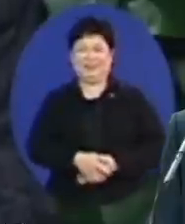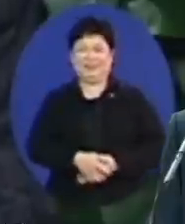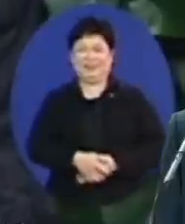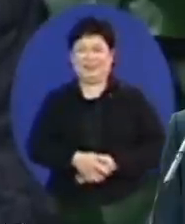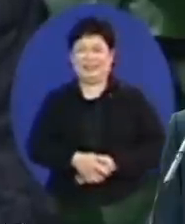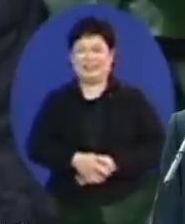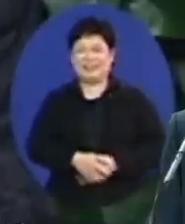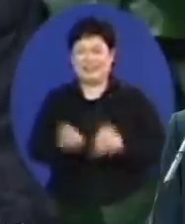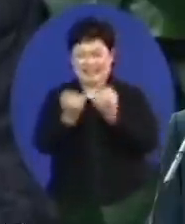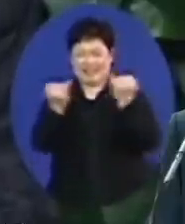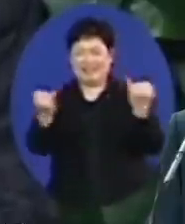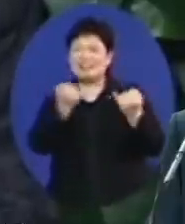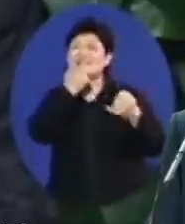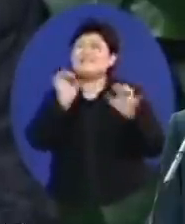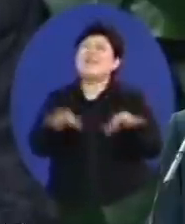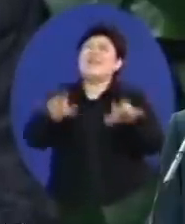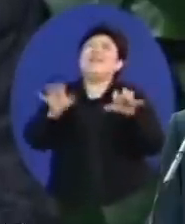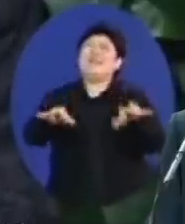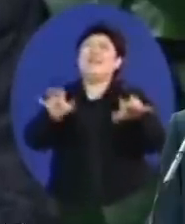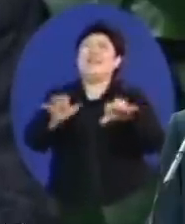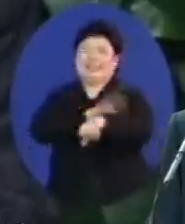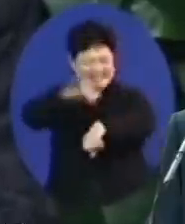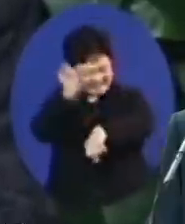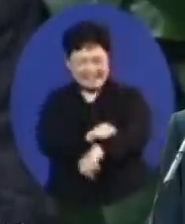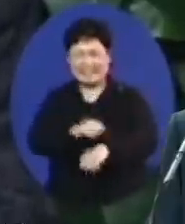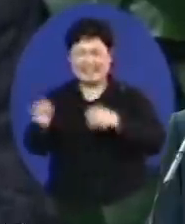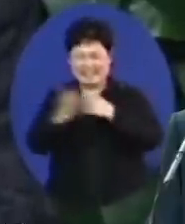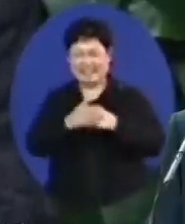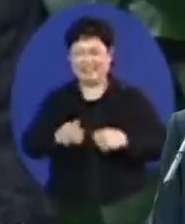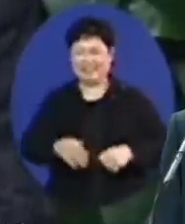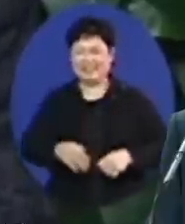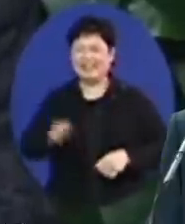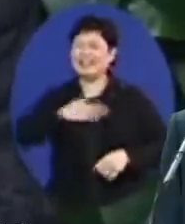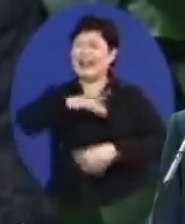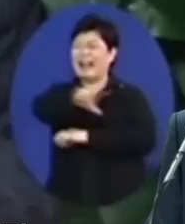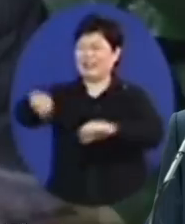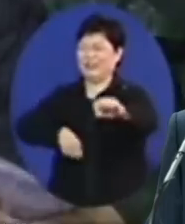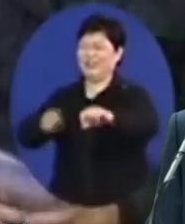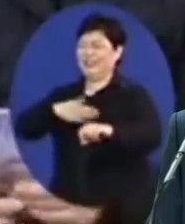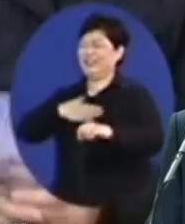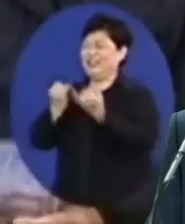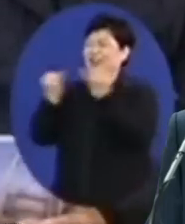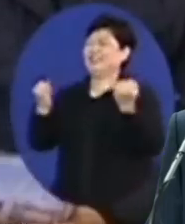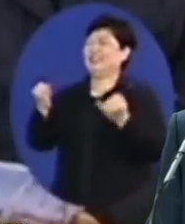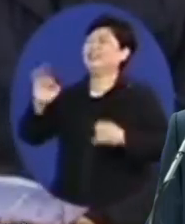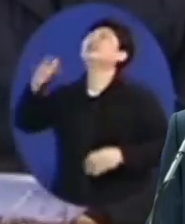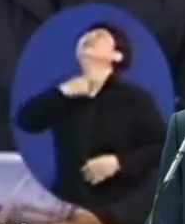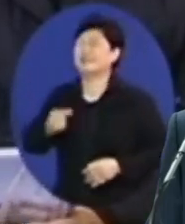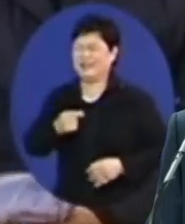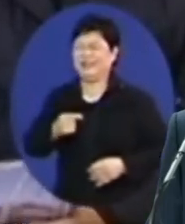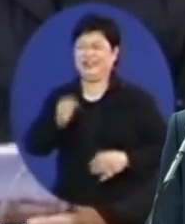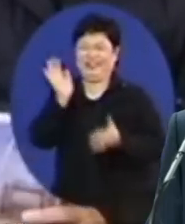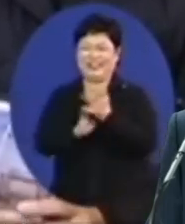우선 다 여자가 다 될 수 있는지 몰라. 나도 여자 한번 대해봤으면 좋겠어.